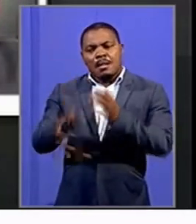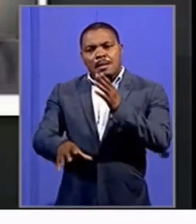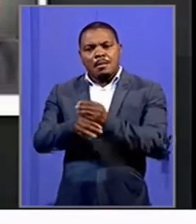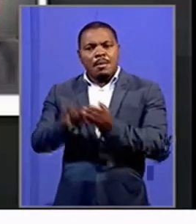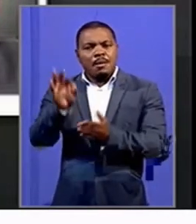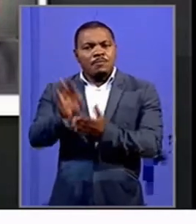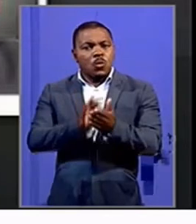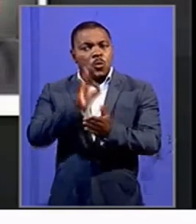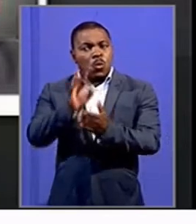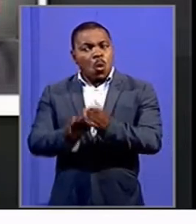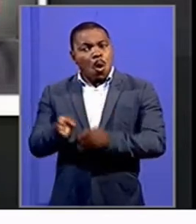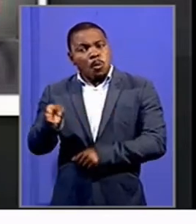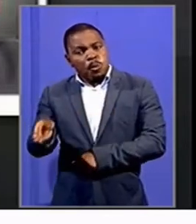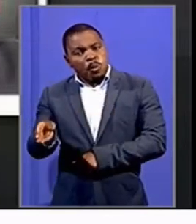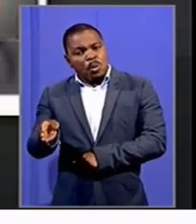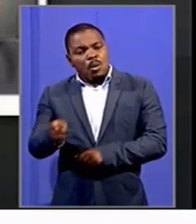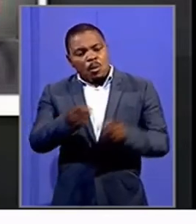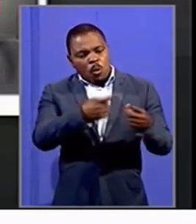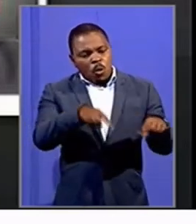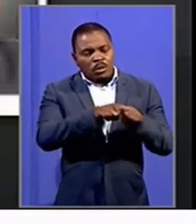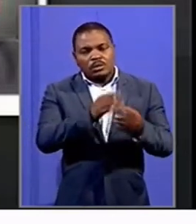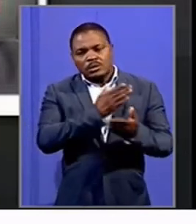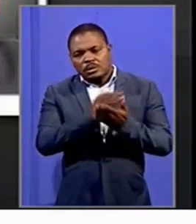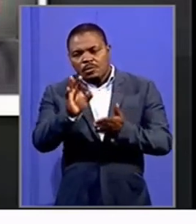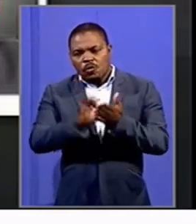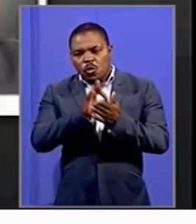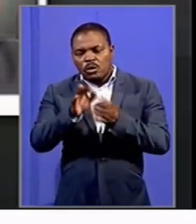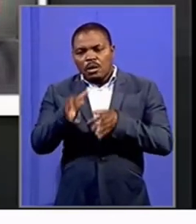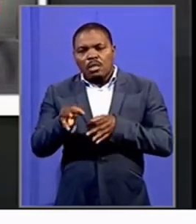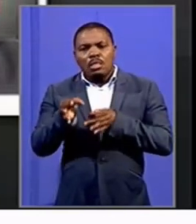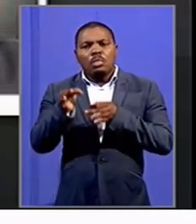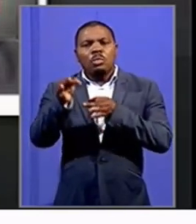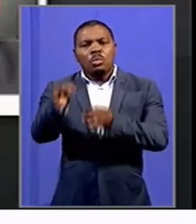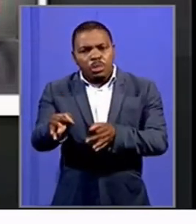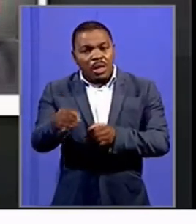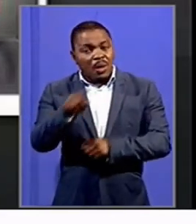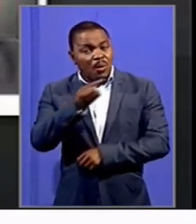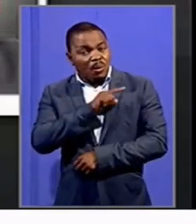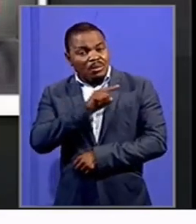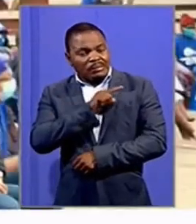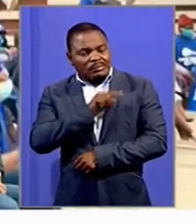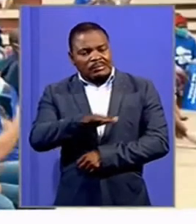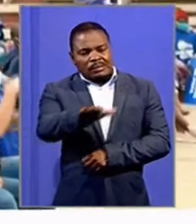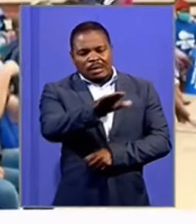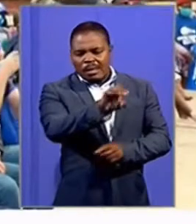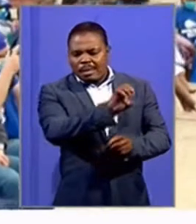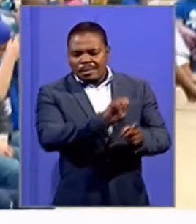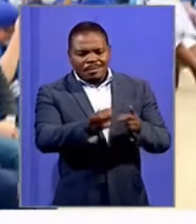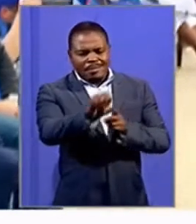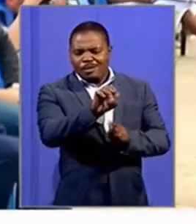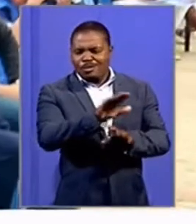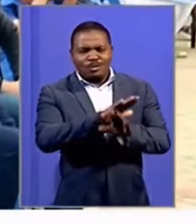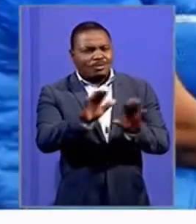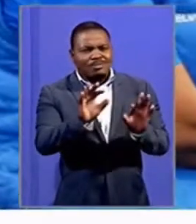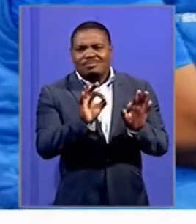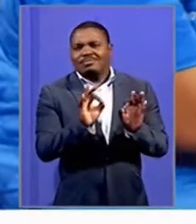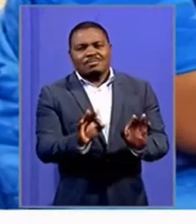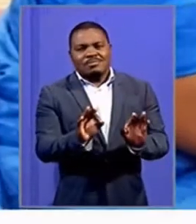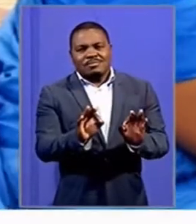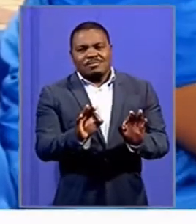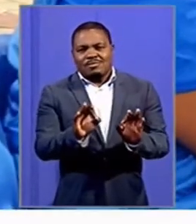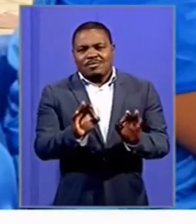tlamega gore ba postpone ka gonne e le gore maemo a na sa dumelane le bona gore ba ka